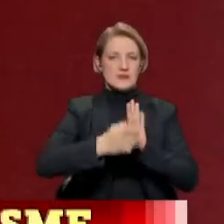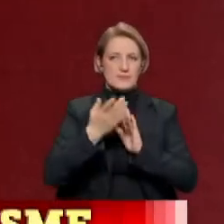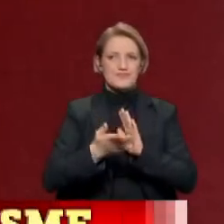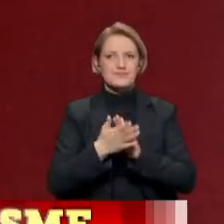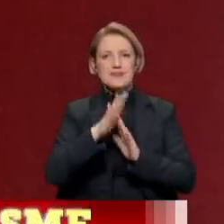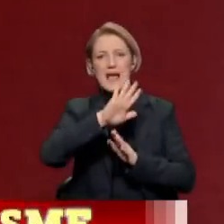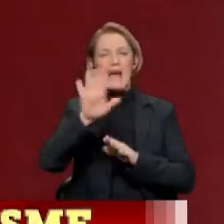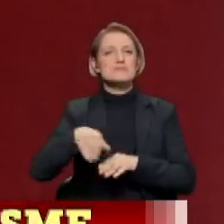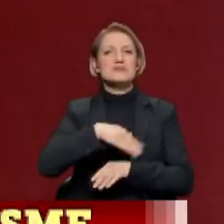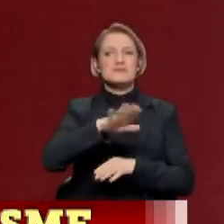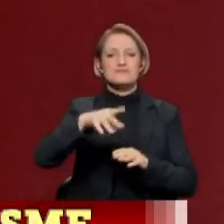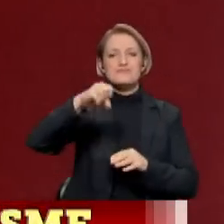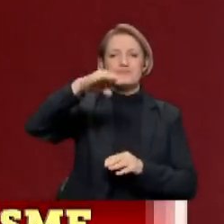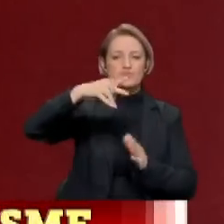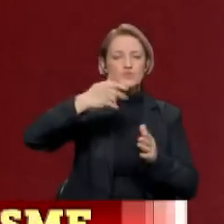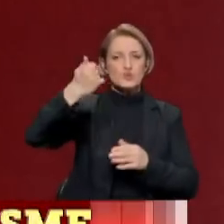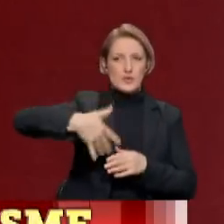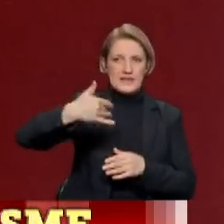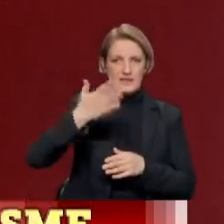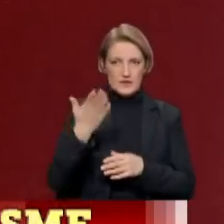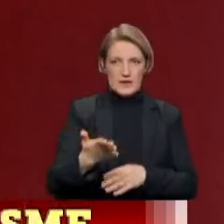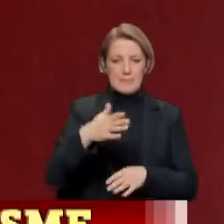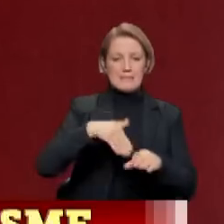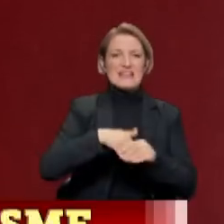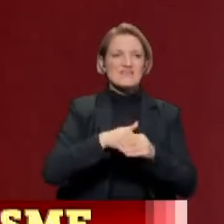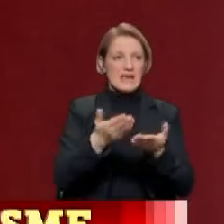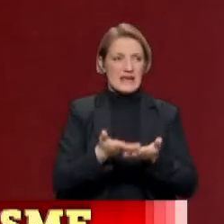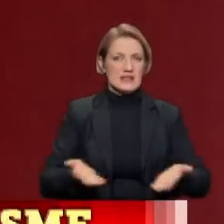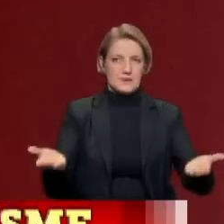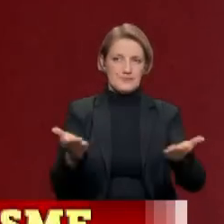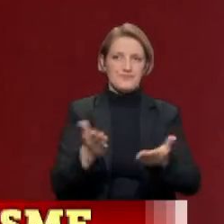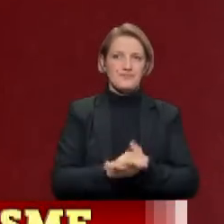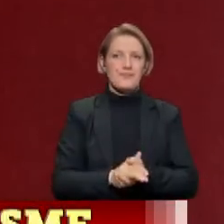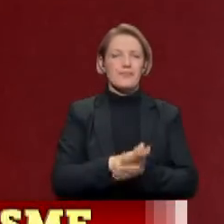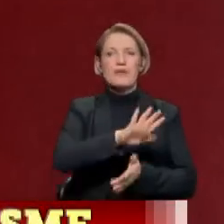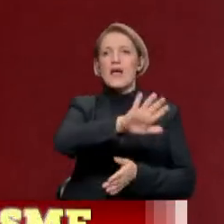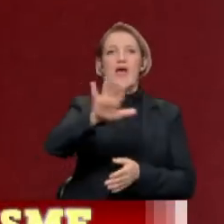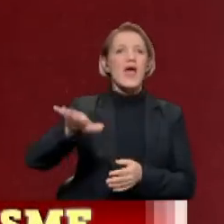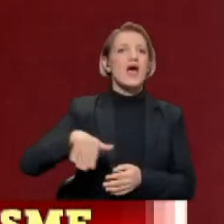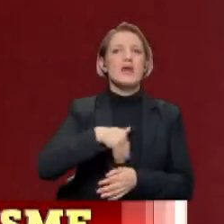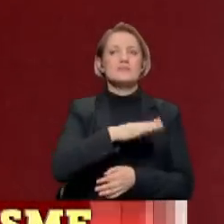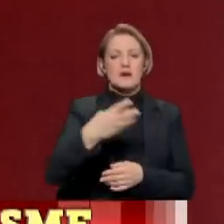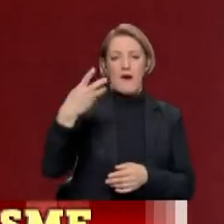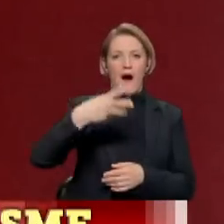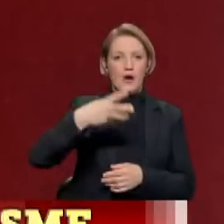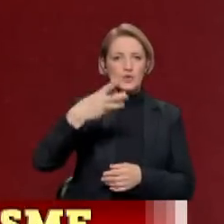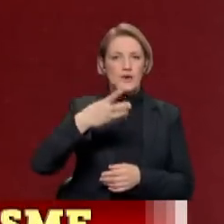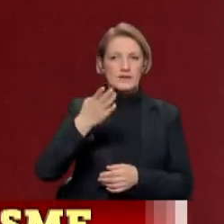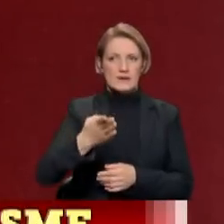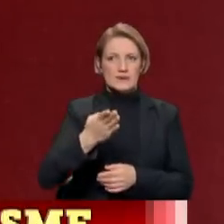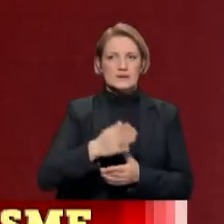Uzun bir liste. Hepsi AK Parti yöneticisi, daha doğrusu hepsi AK Parti milletvekili. Ve hepsi Erdoğan'ı